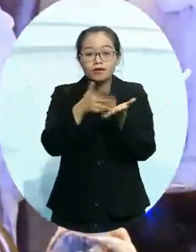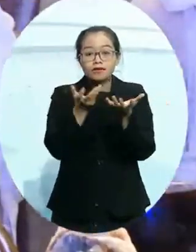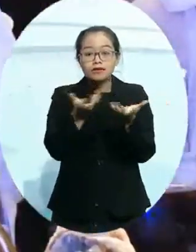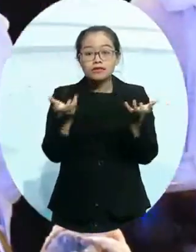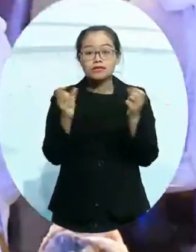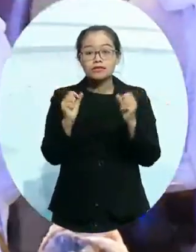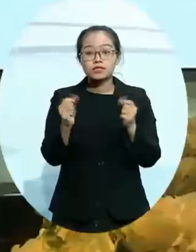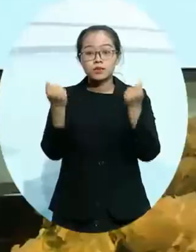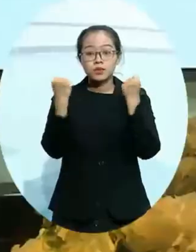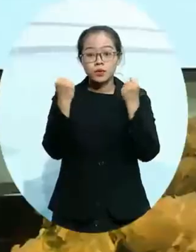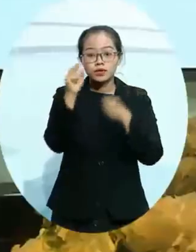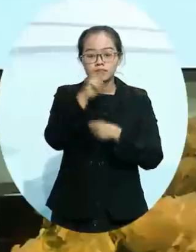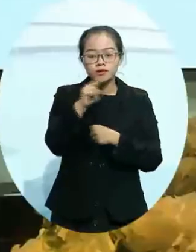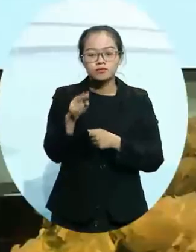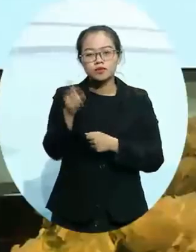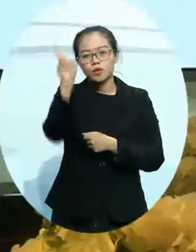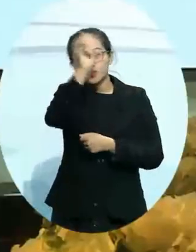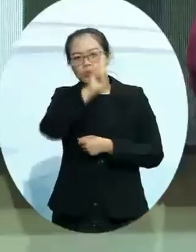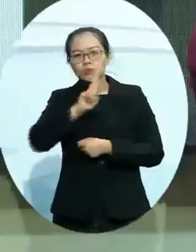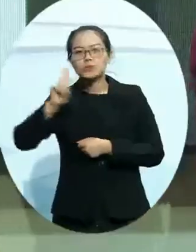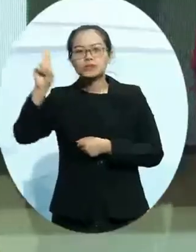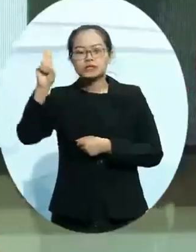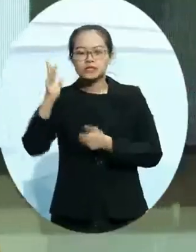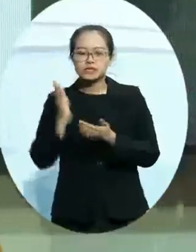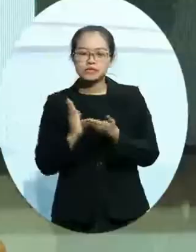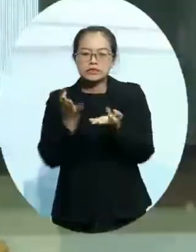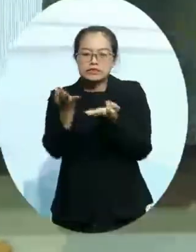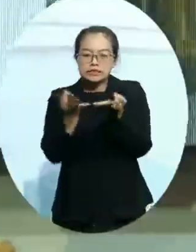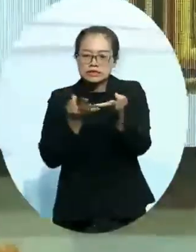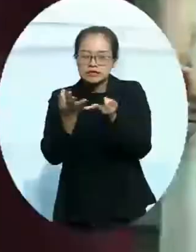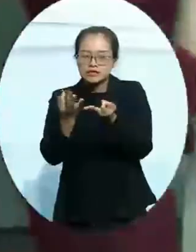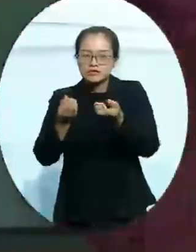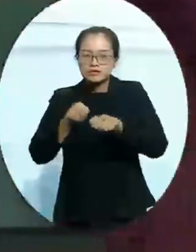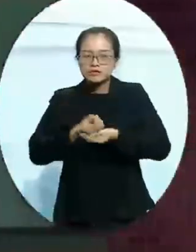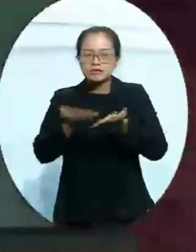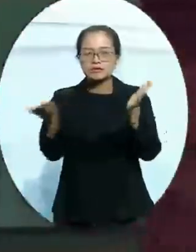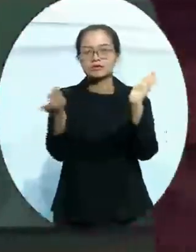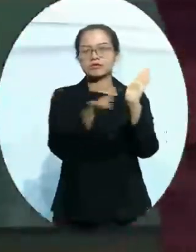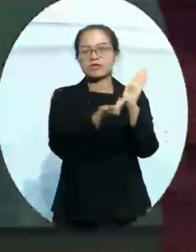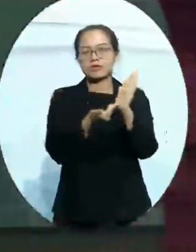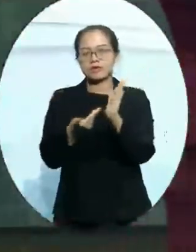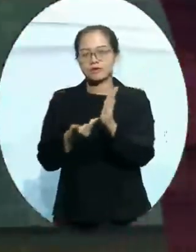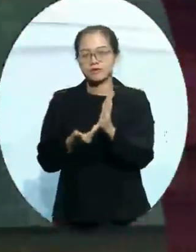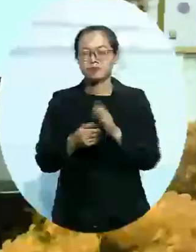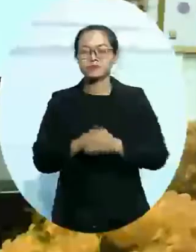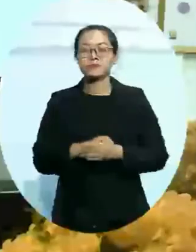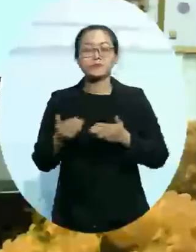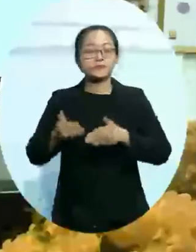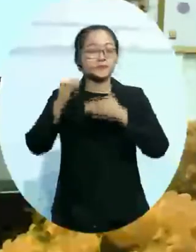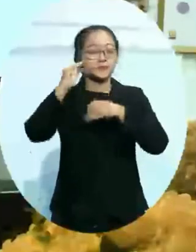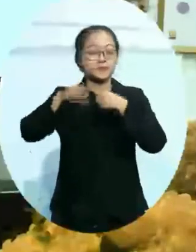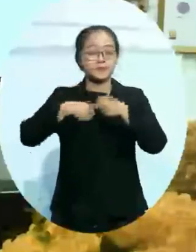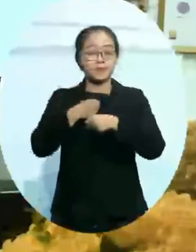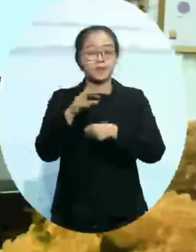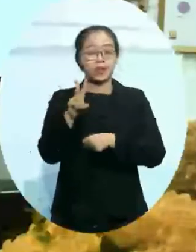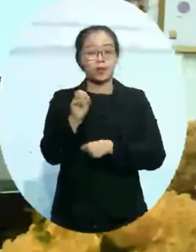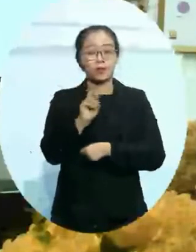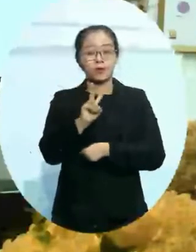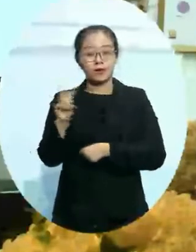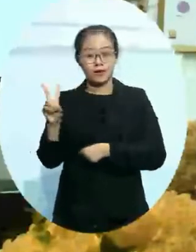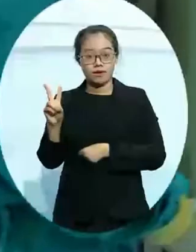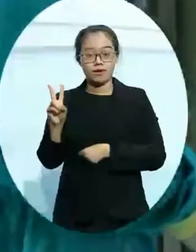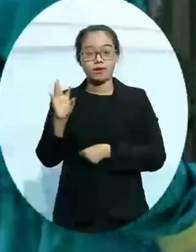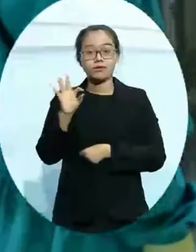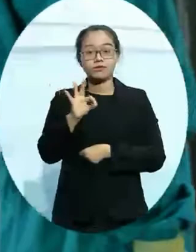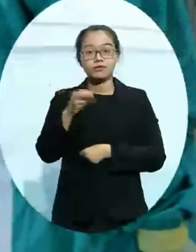uy tín chất lượng của Trần Gia tiếp cận thị trường đến gần hơn với người tiêu dùng. Thành lập từ đầu năm 2022, Trần Gia đã